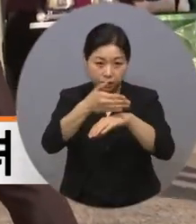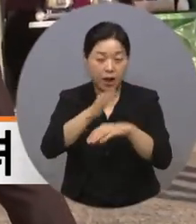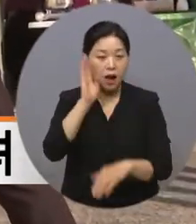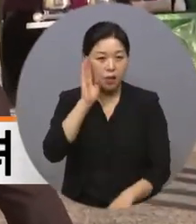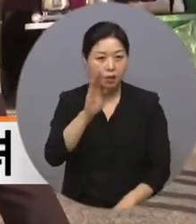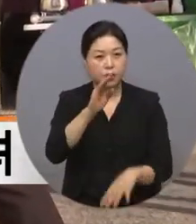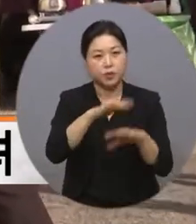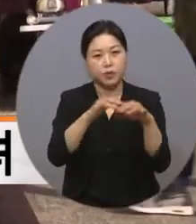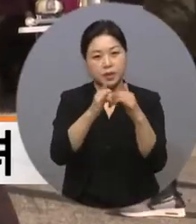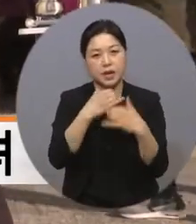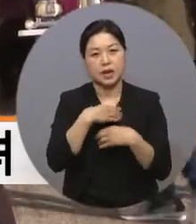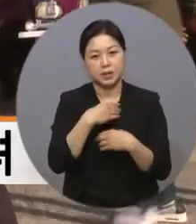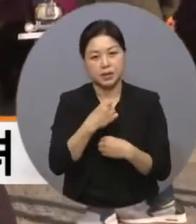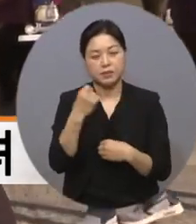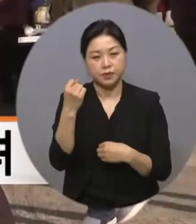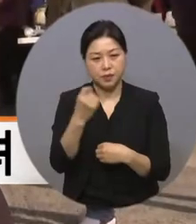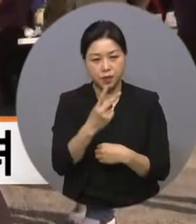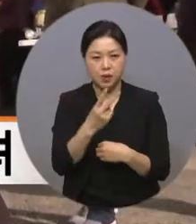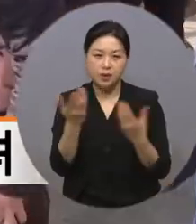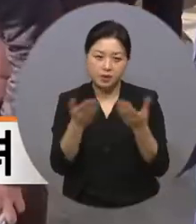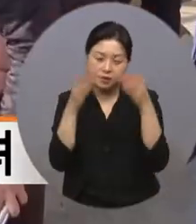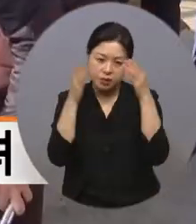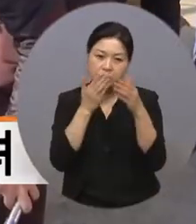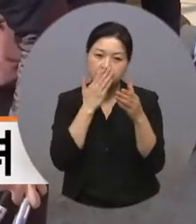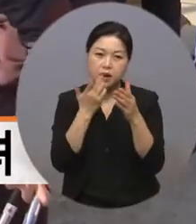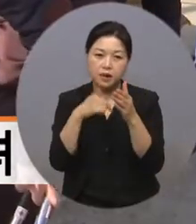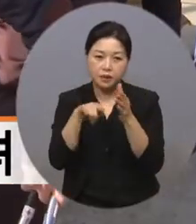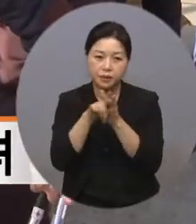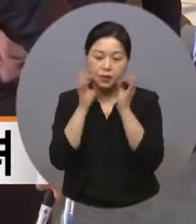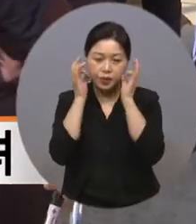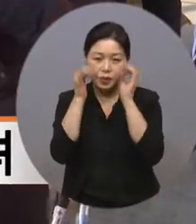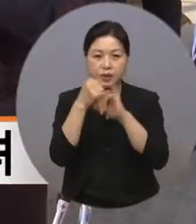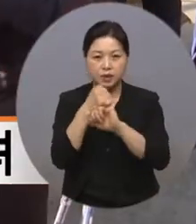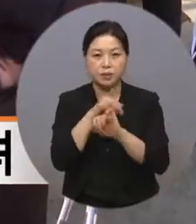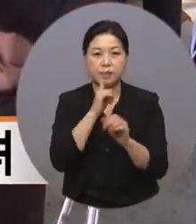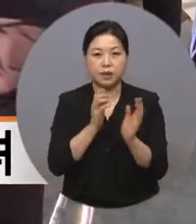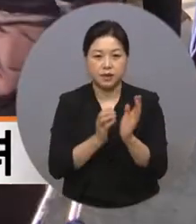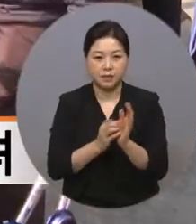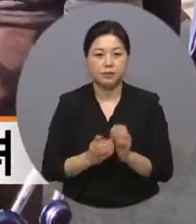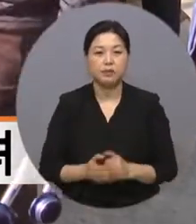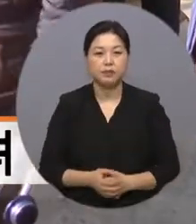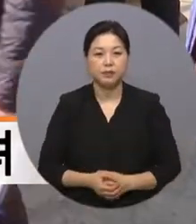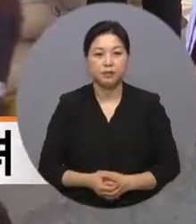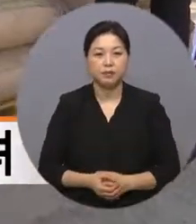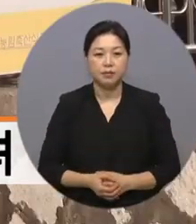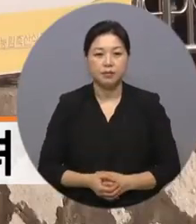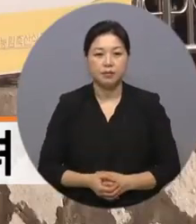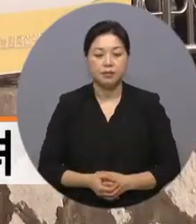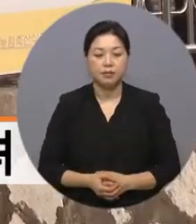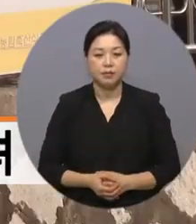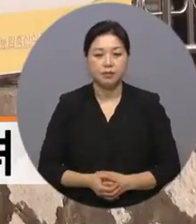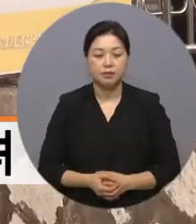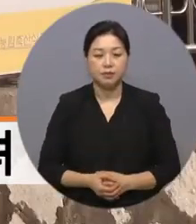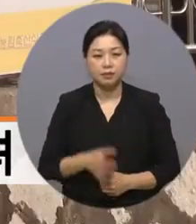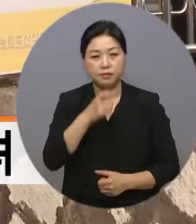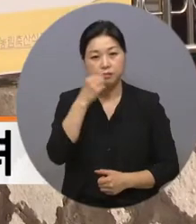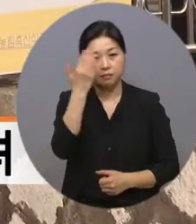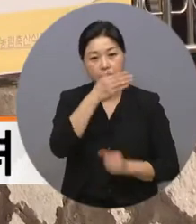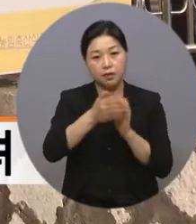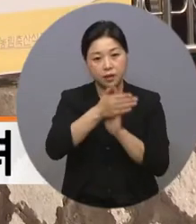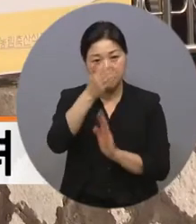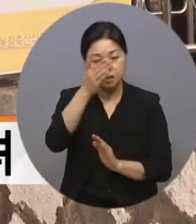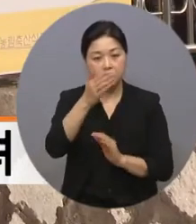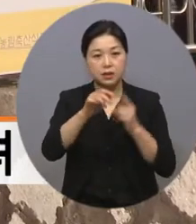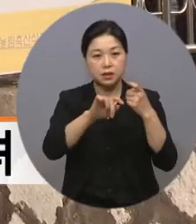농민들이 안심하고 영농에 집중할 수 있도록 최선을 다하겠다고 말했습니다. 여수시는 지난 4일